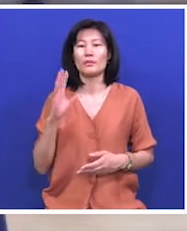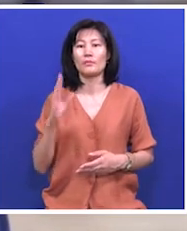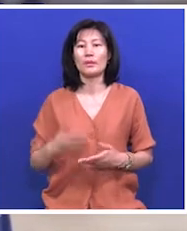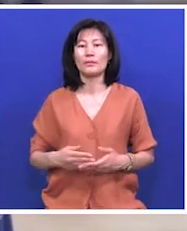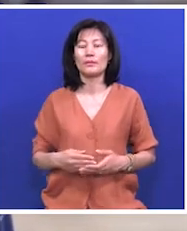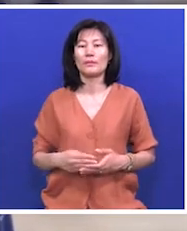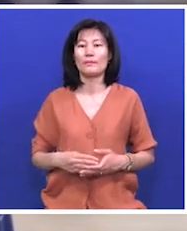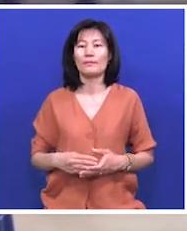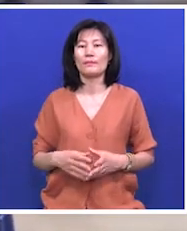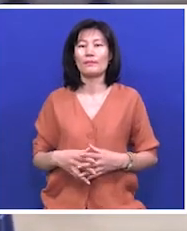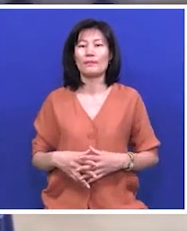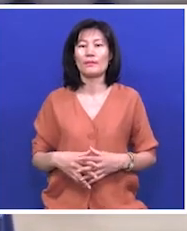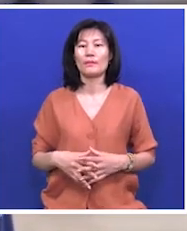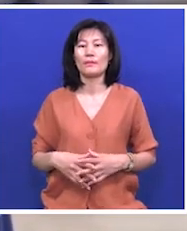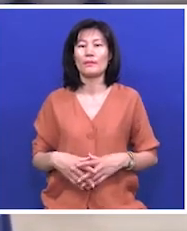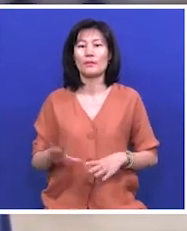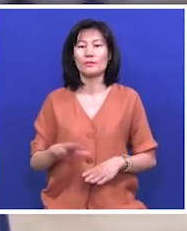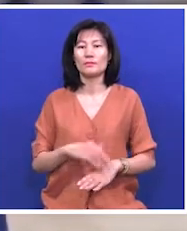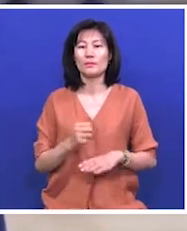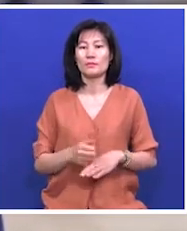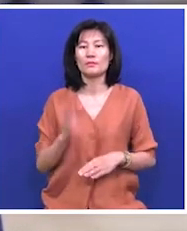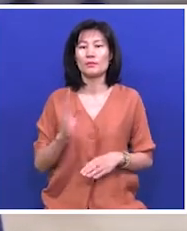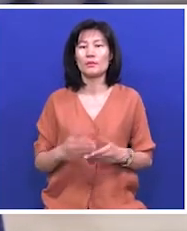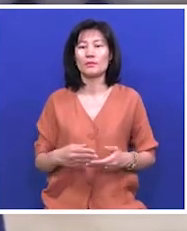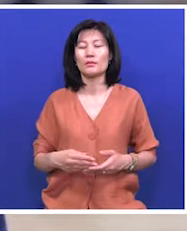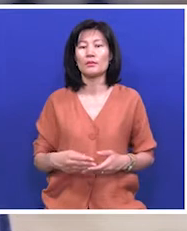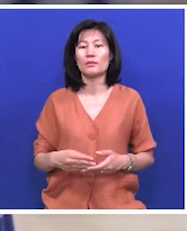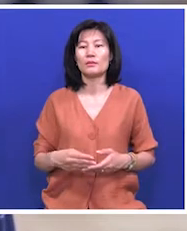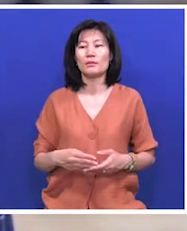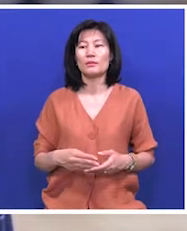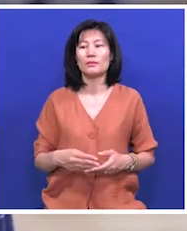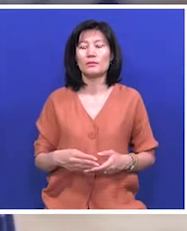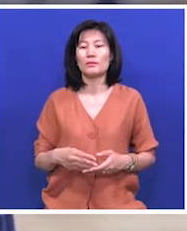атыр, строительный материалдар. Пока бәрі жақсы, нормально.